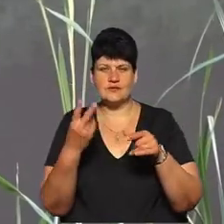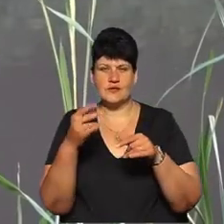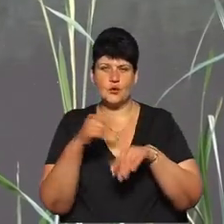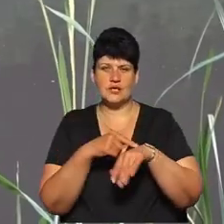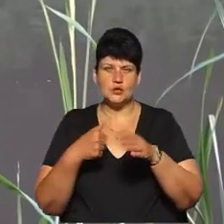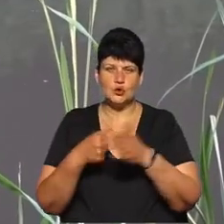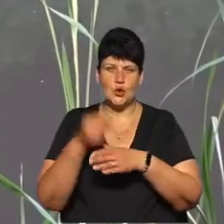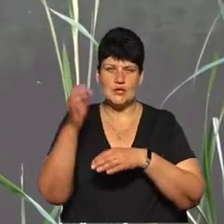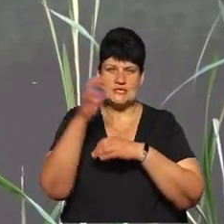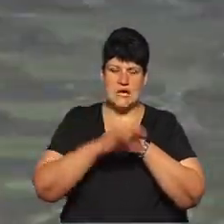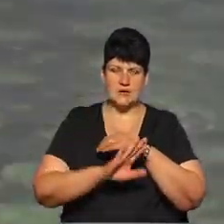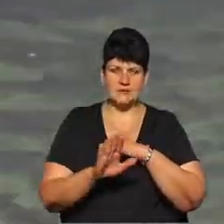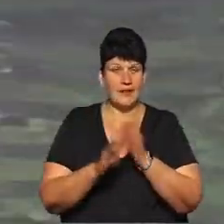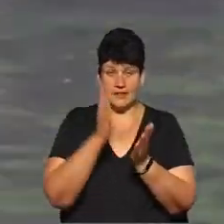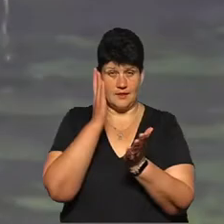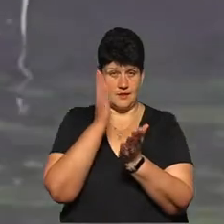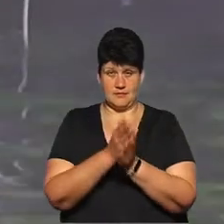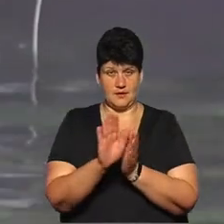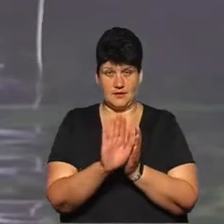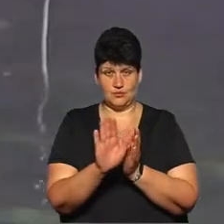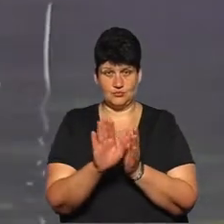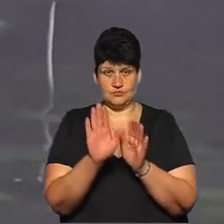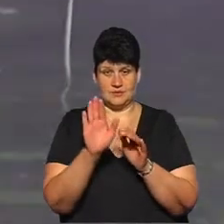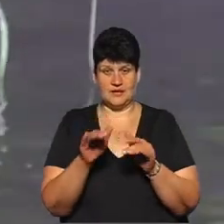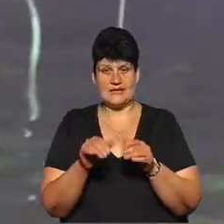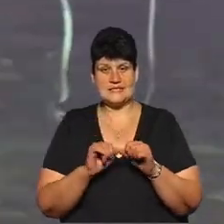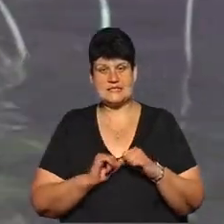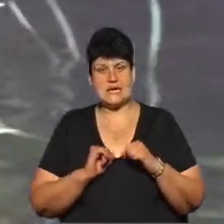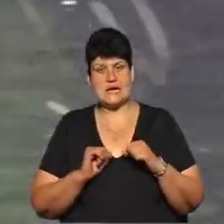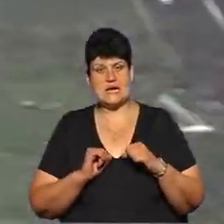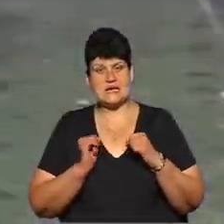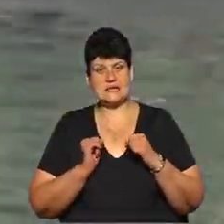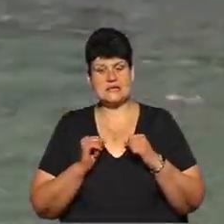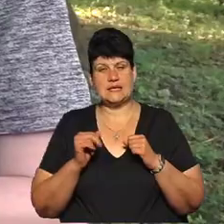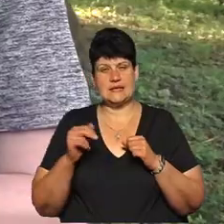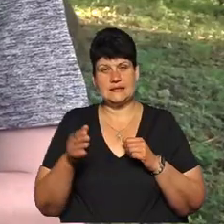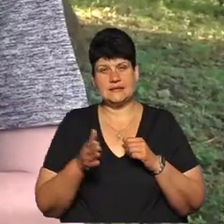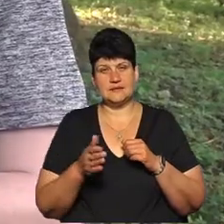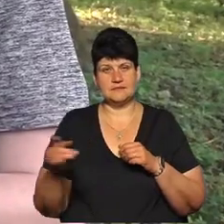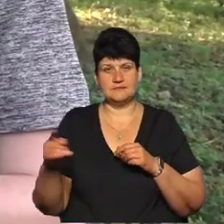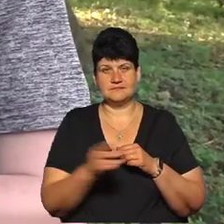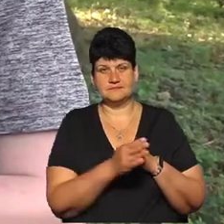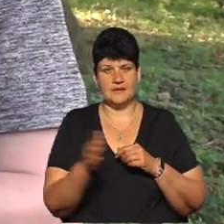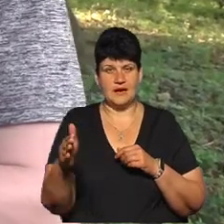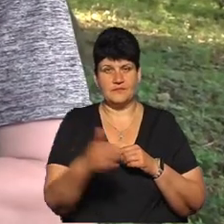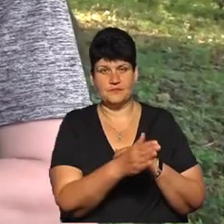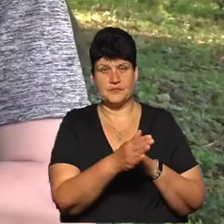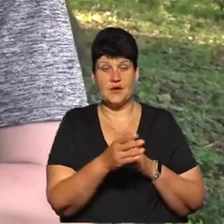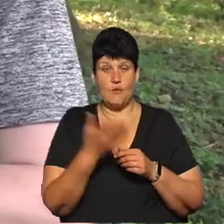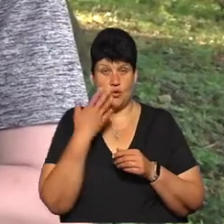не напряму до птаха, а старатися йти такими зигзагами – вправо, вліво. Бо коли ти йдеш напряму,